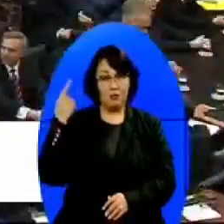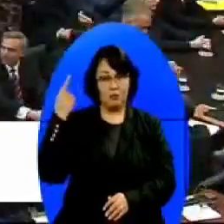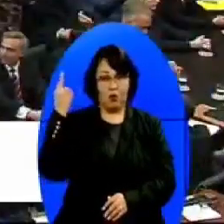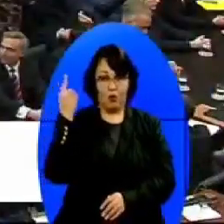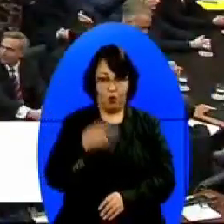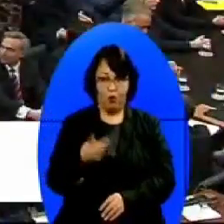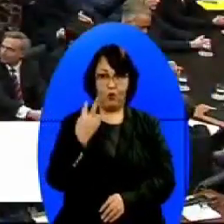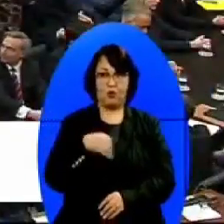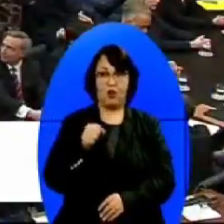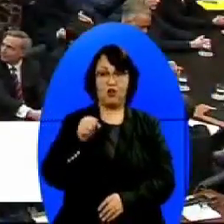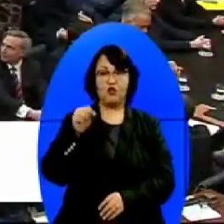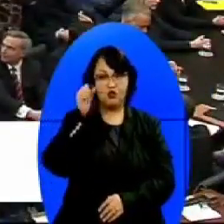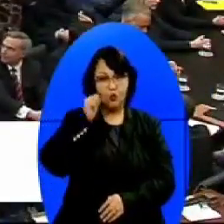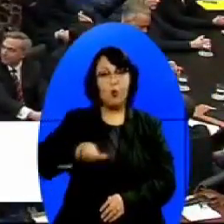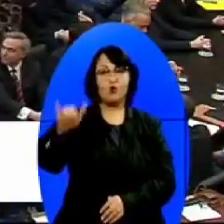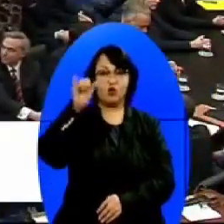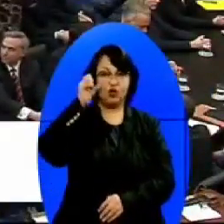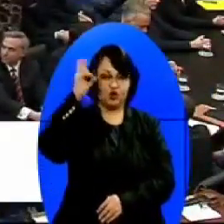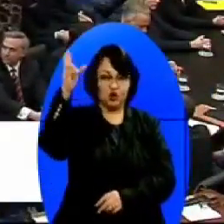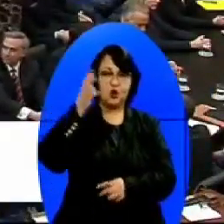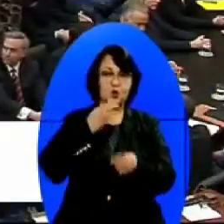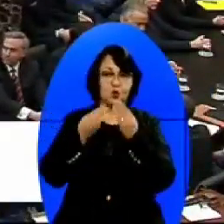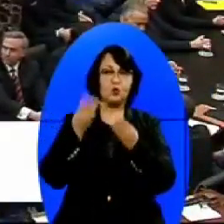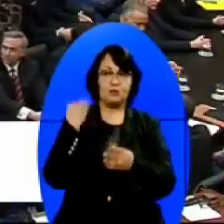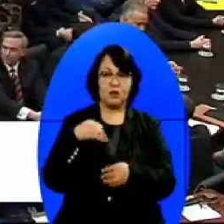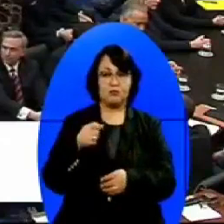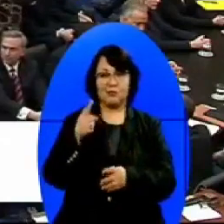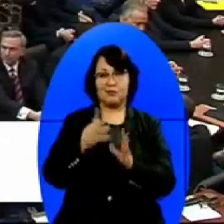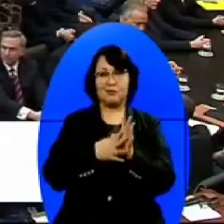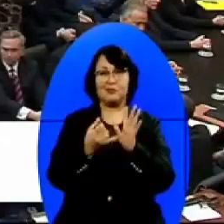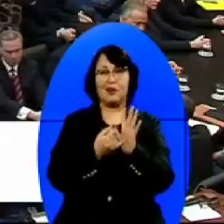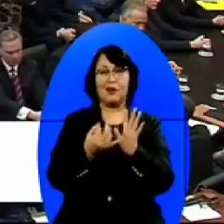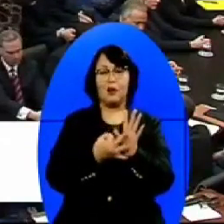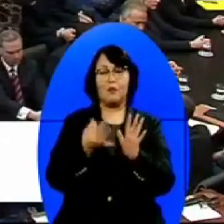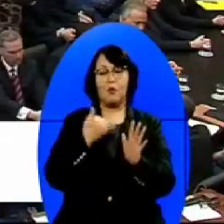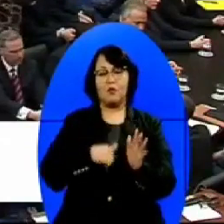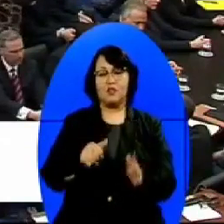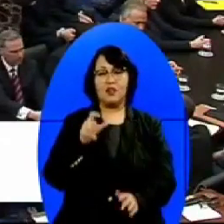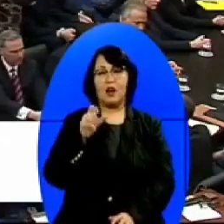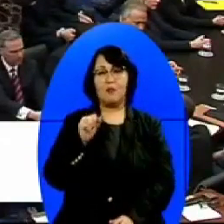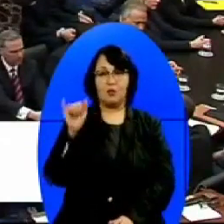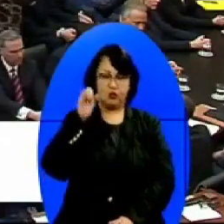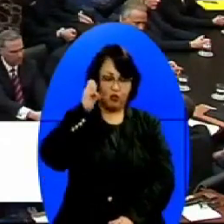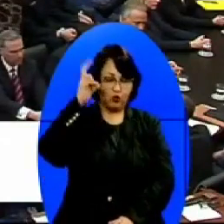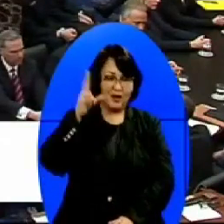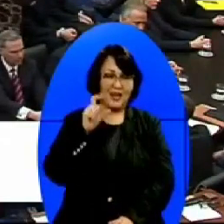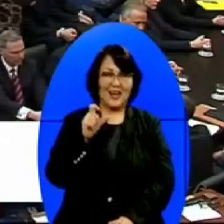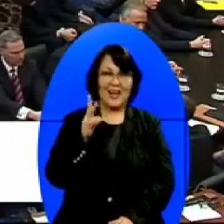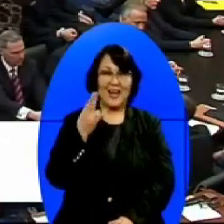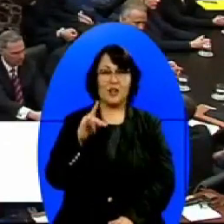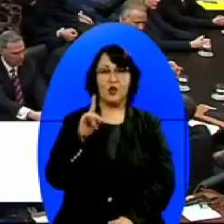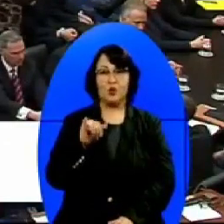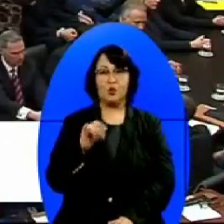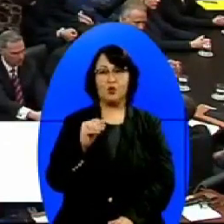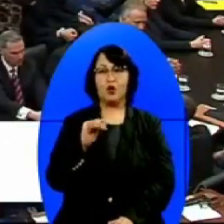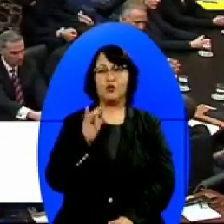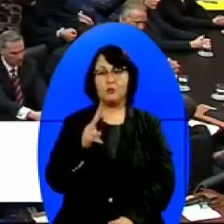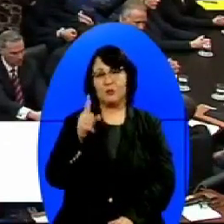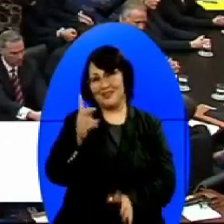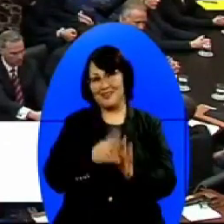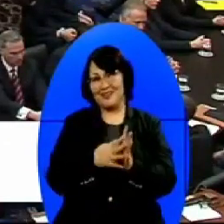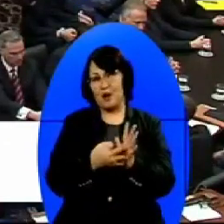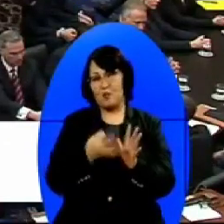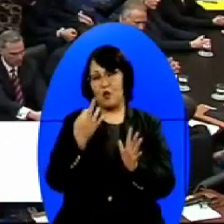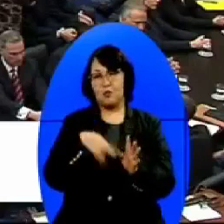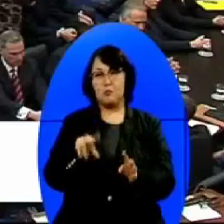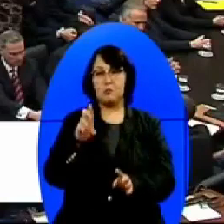байна. Тухайлбал 1868 онд Америкийн ерөнхийлөгч Эндрю Джонсон, зарим 1998 онд Билл Клинтон нар